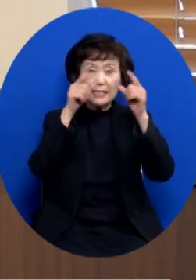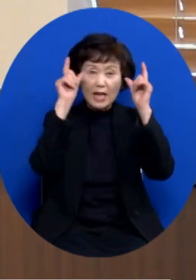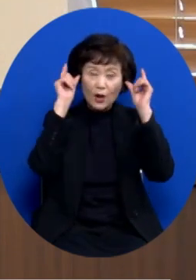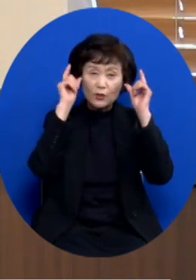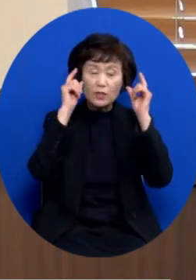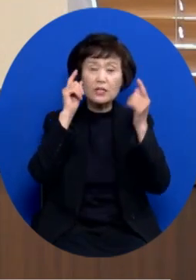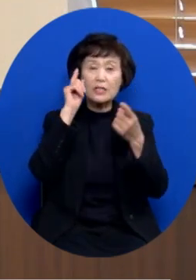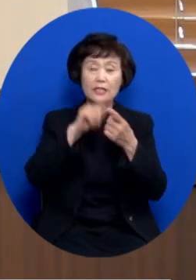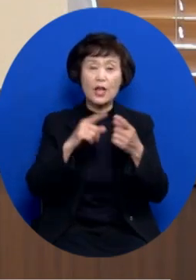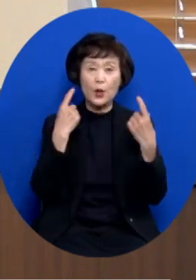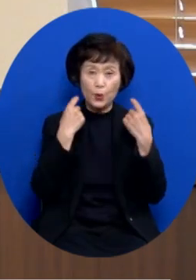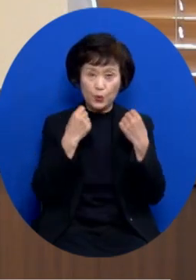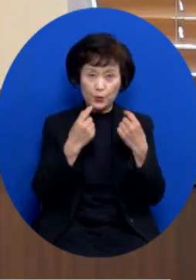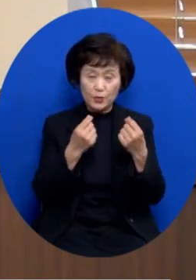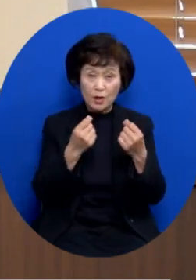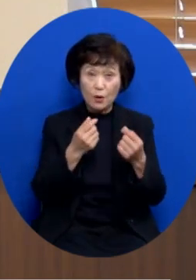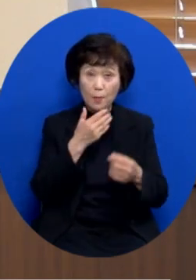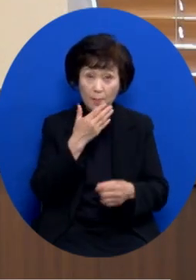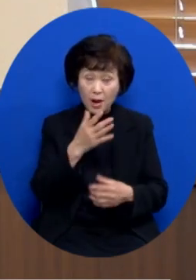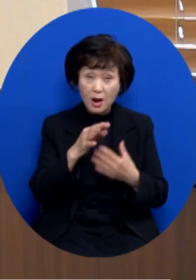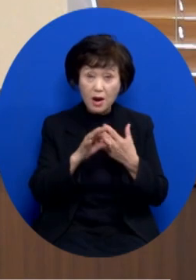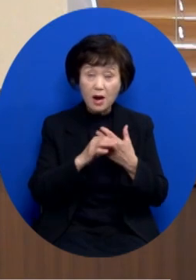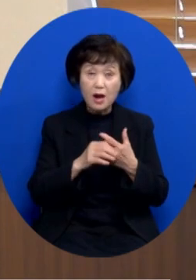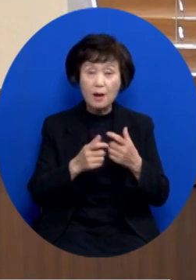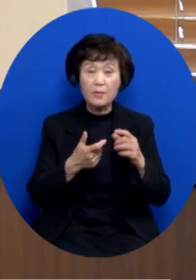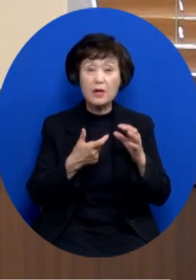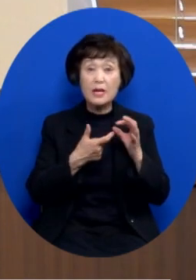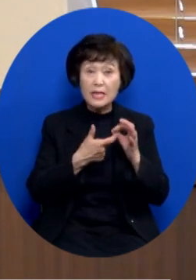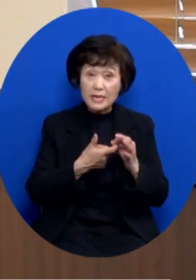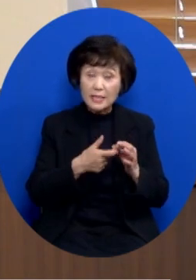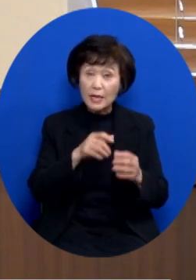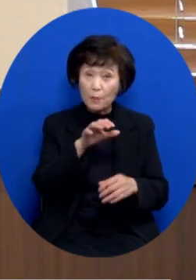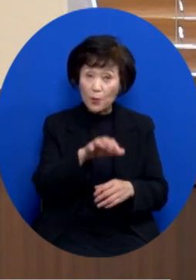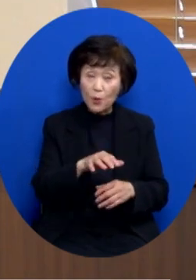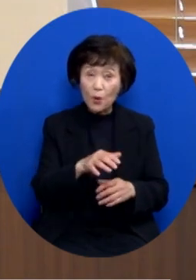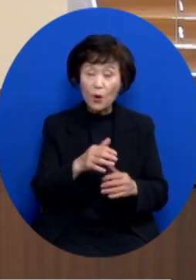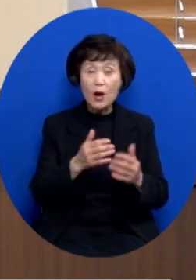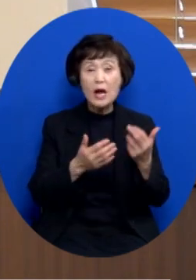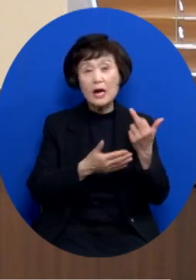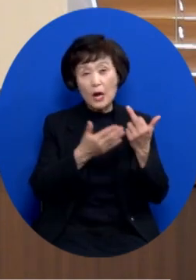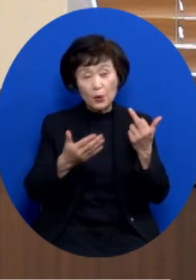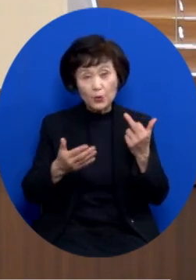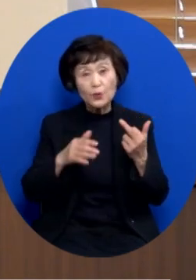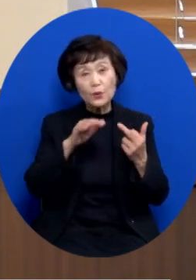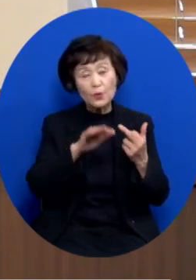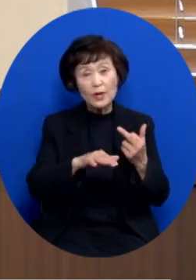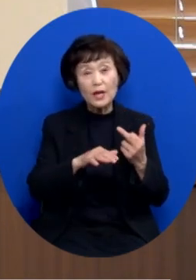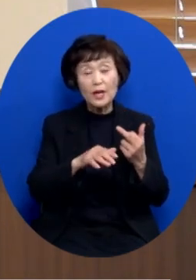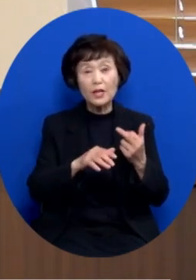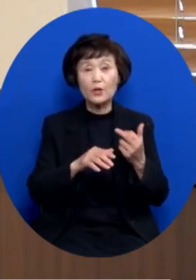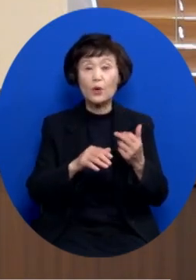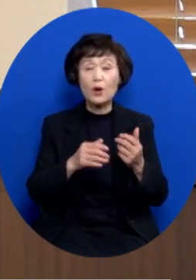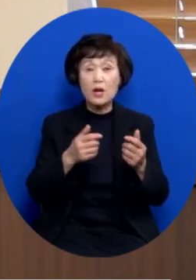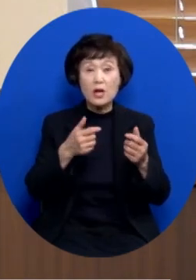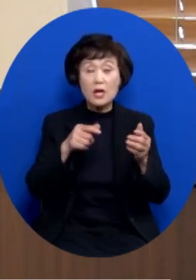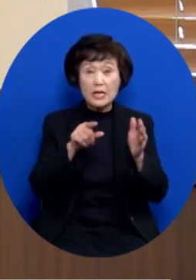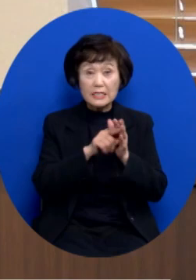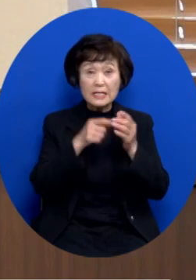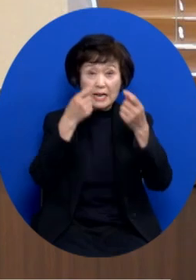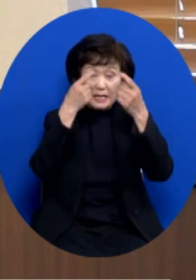유지를 하고 또 가능하면 영남권이나 강원도권에도 우리가